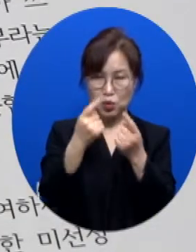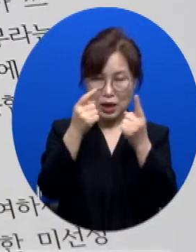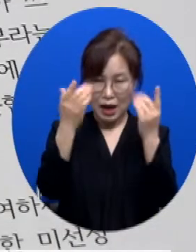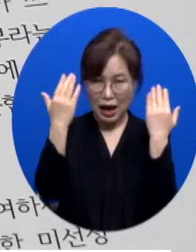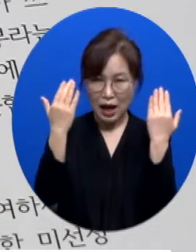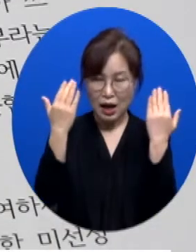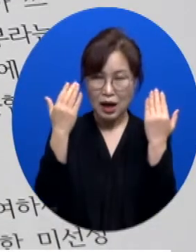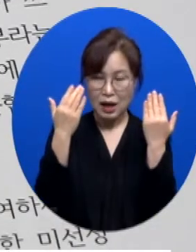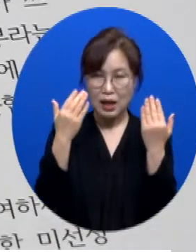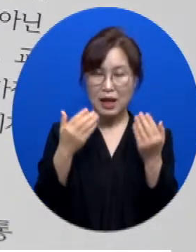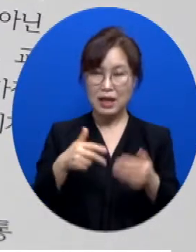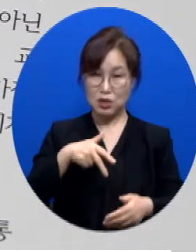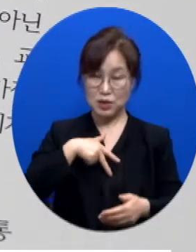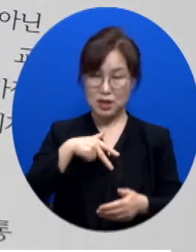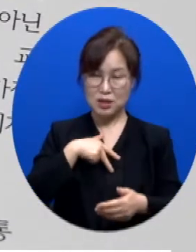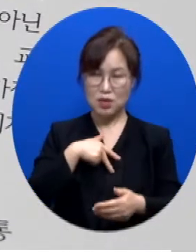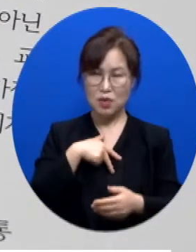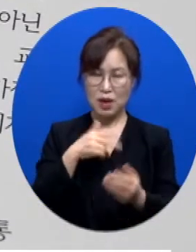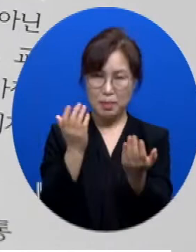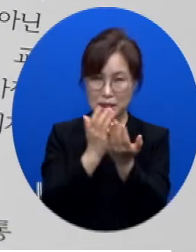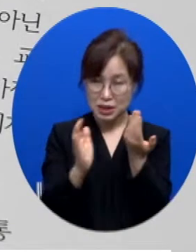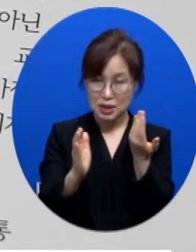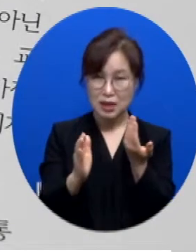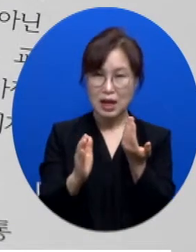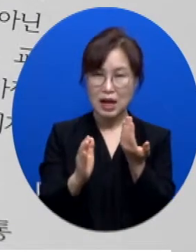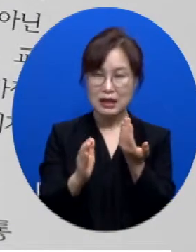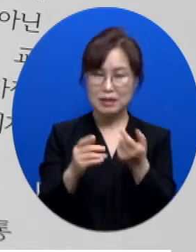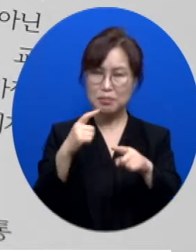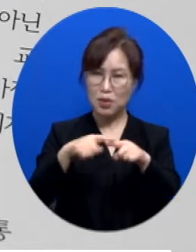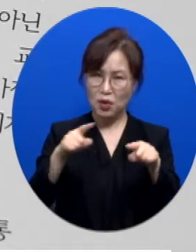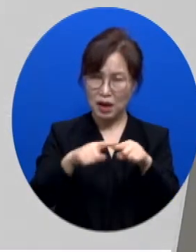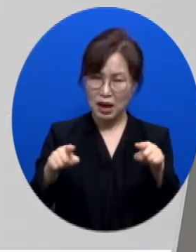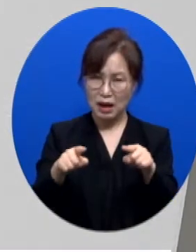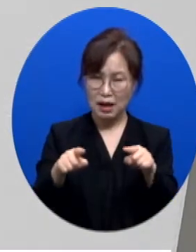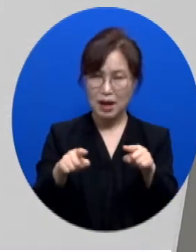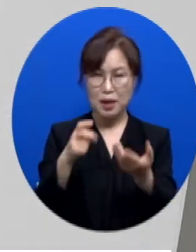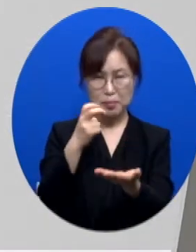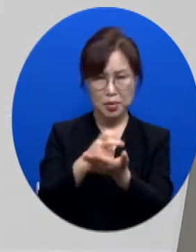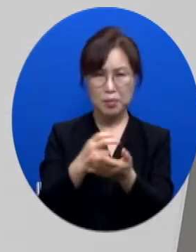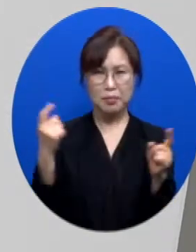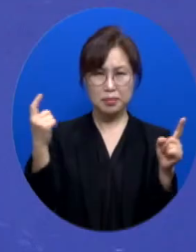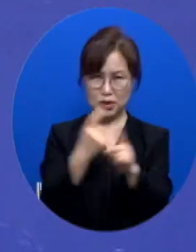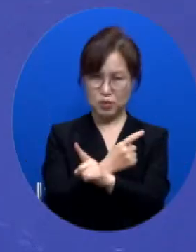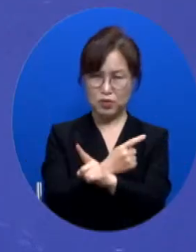구현에 불리한 대학 기본 역량 진단 평가 제도의 개선을 요구했습니다.